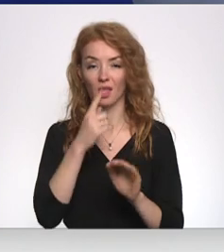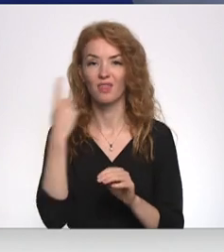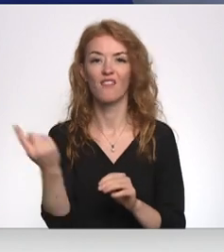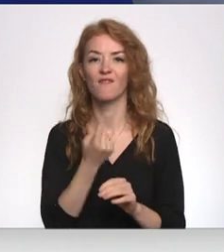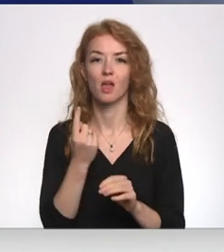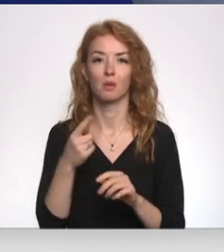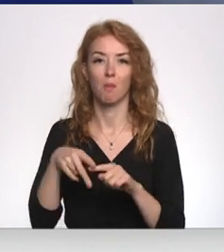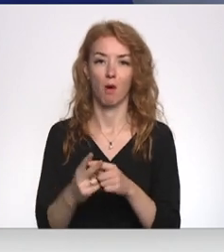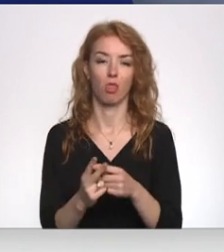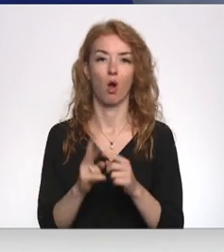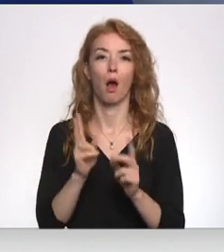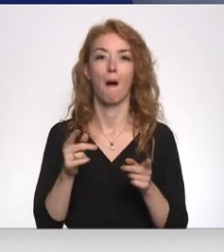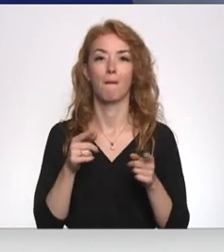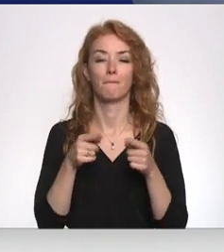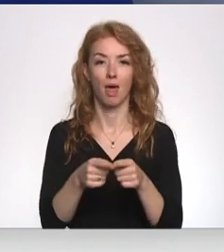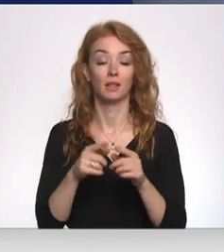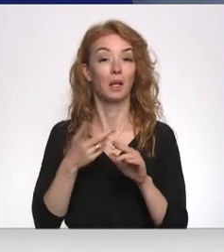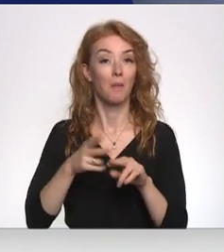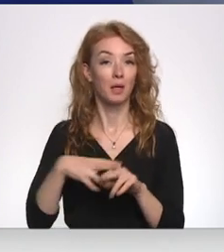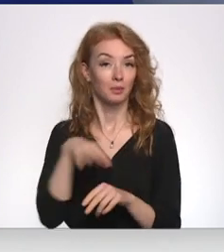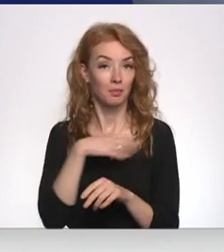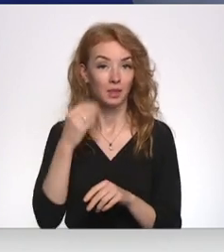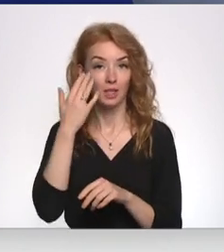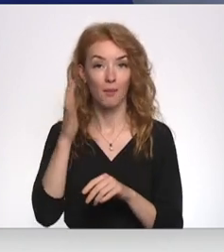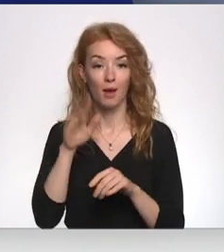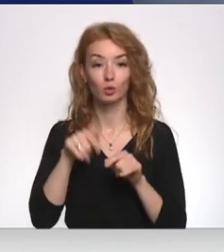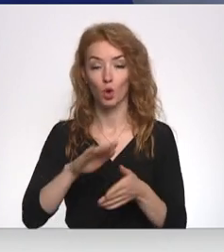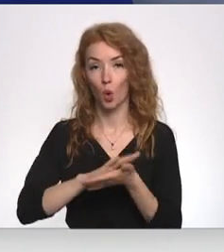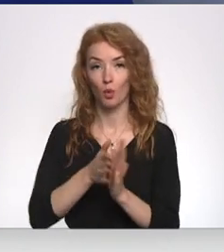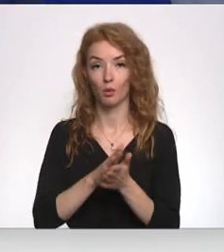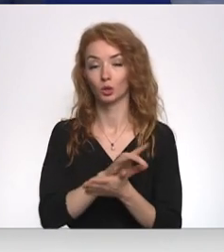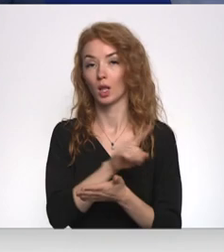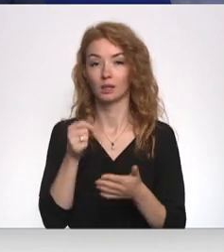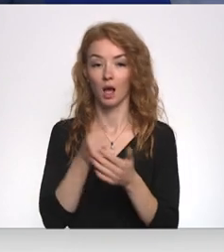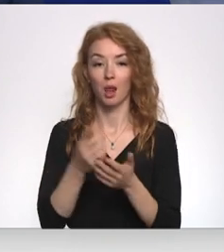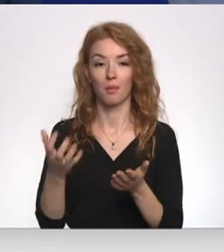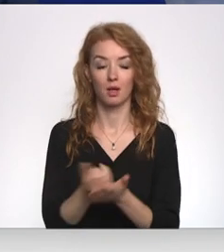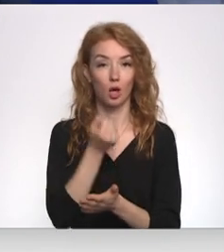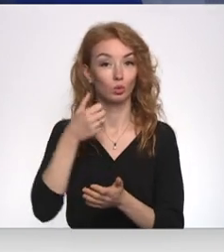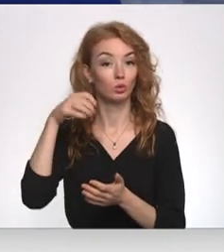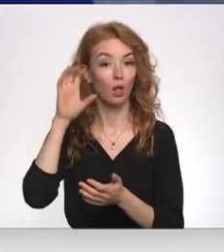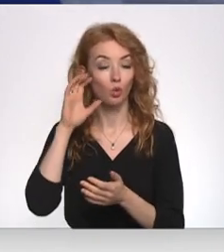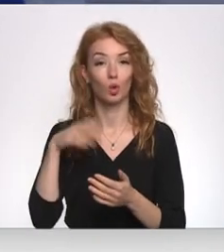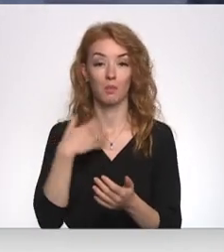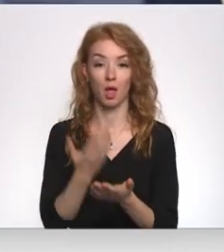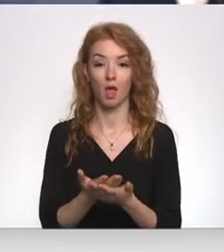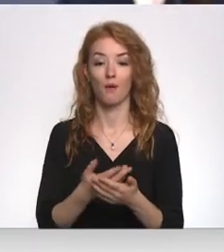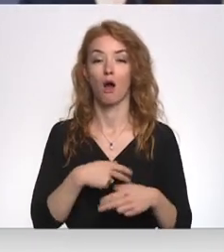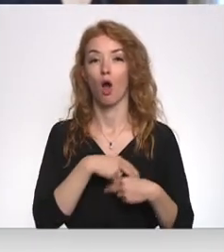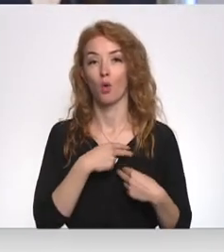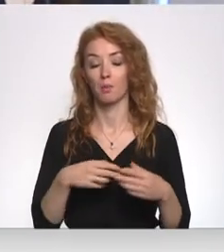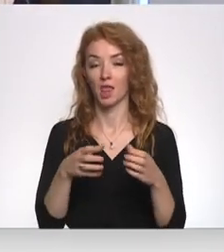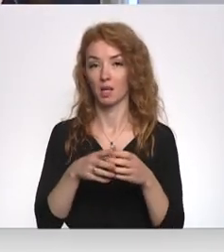kā pašmērķi. Un cerams, ka mēs varēsim šādu kompromisu līdz galvam rast. Uzklausot piedāvājumu,